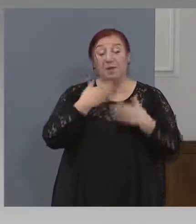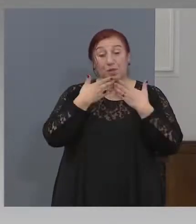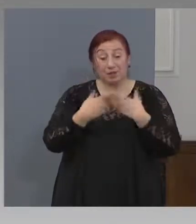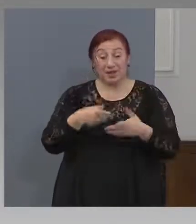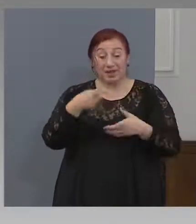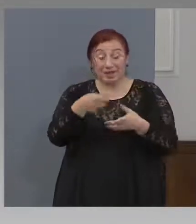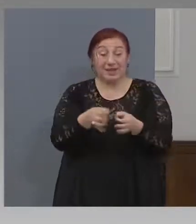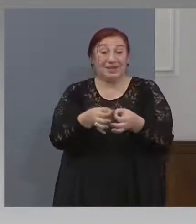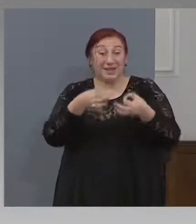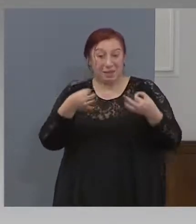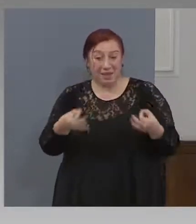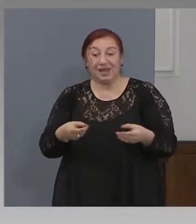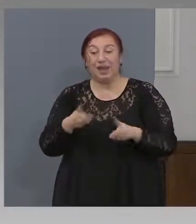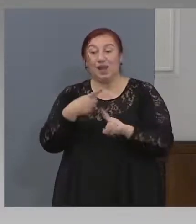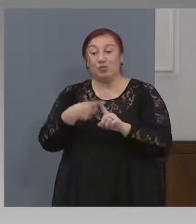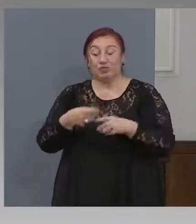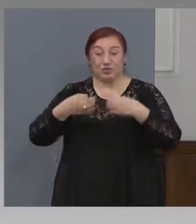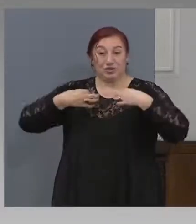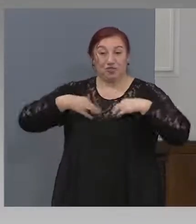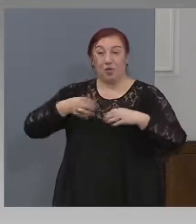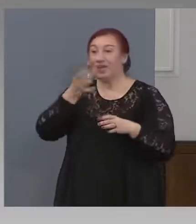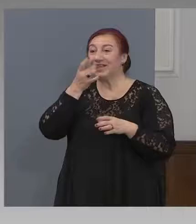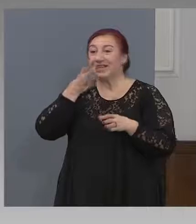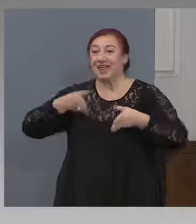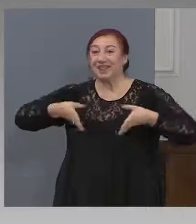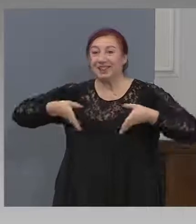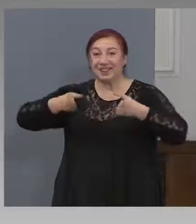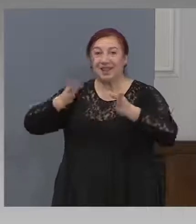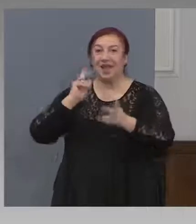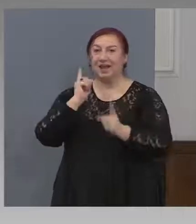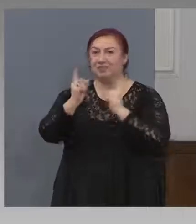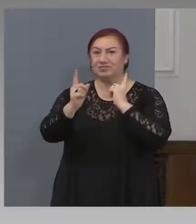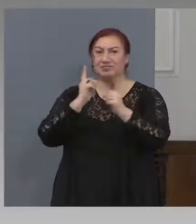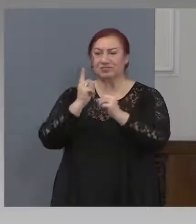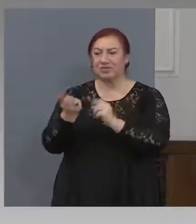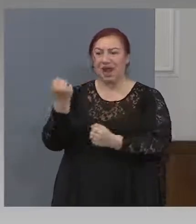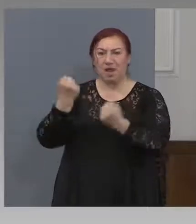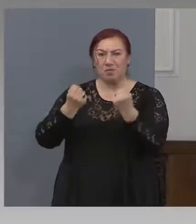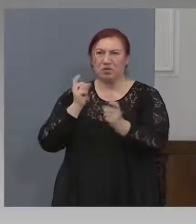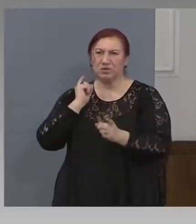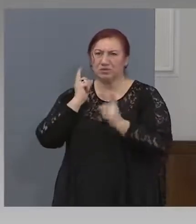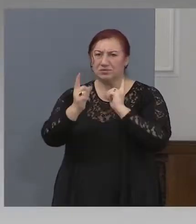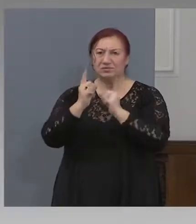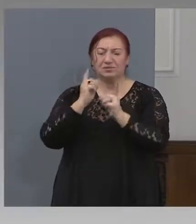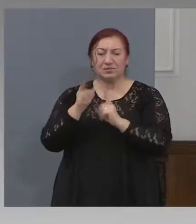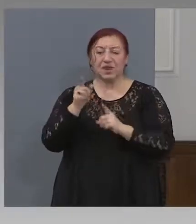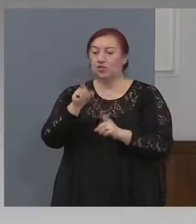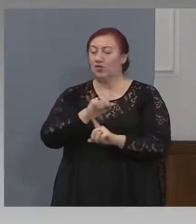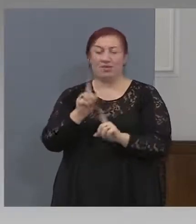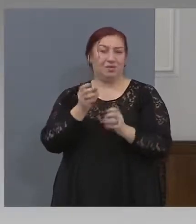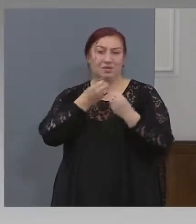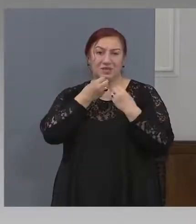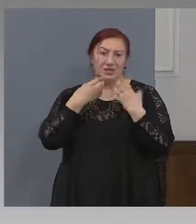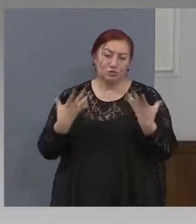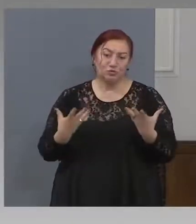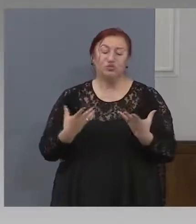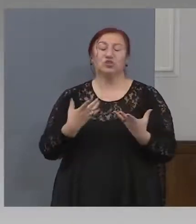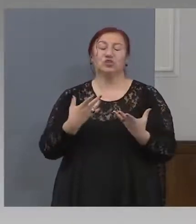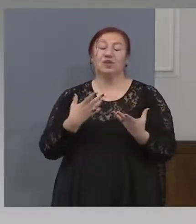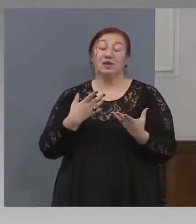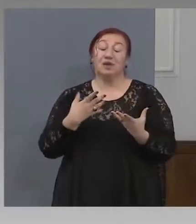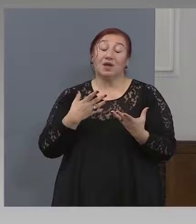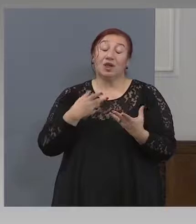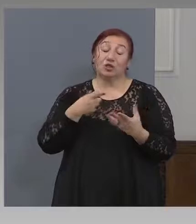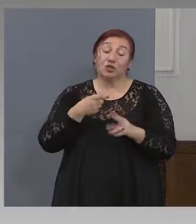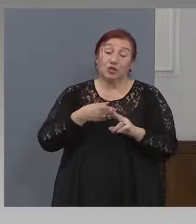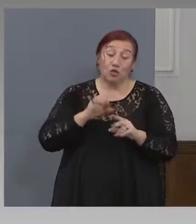мерки, осигурените коридори и доброто взаимодействие между европейските лидери, това да не се случи изобщо. Но може